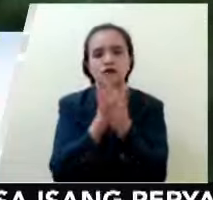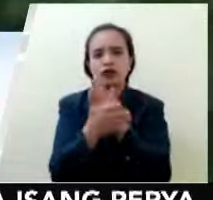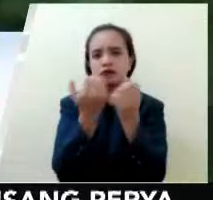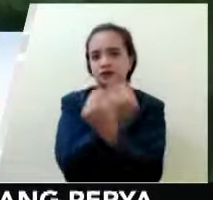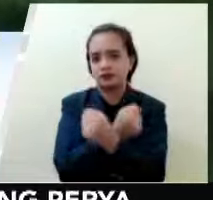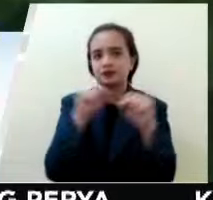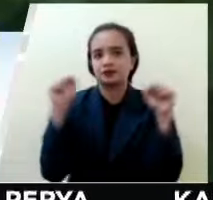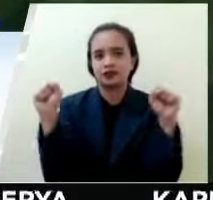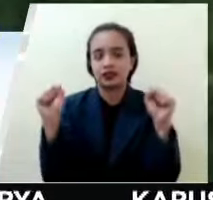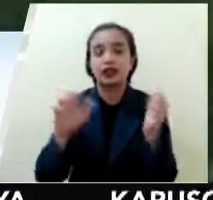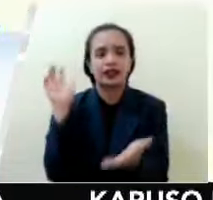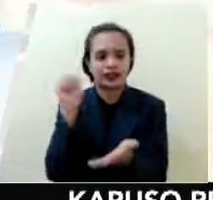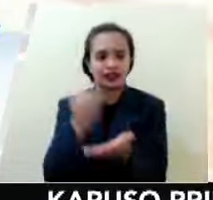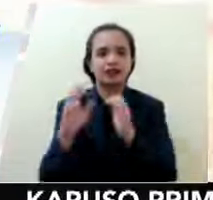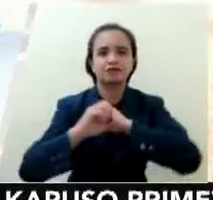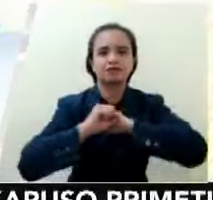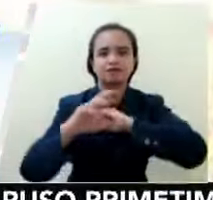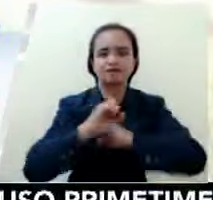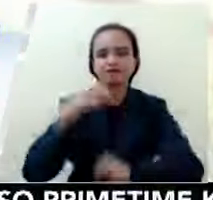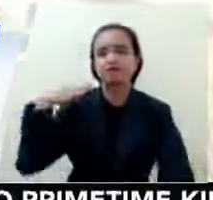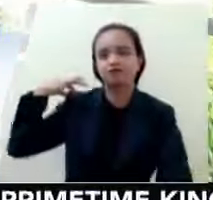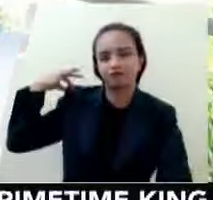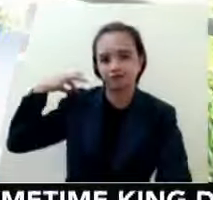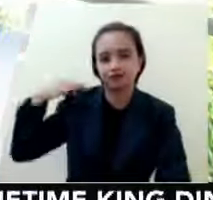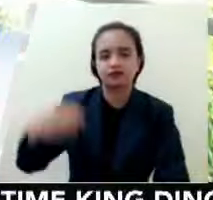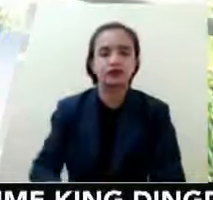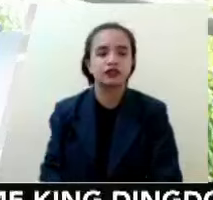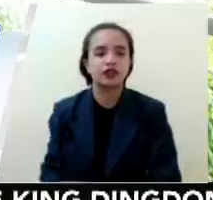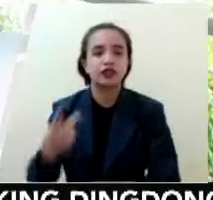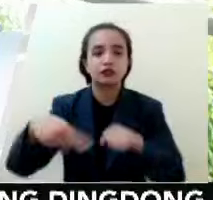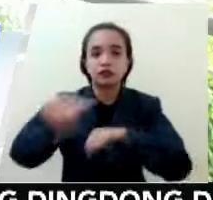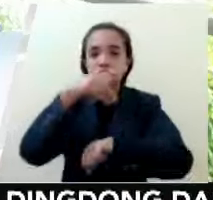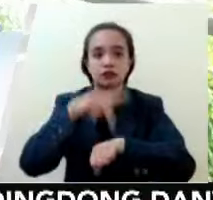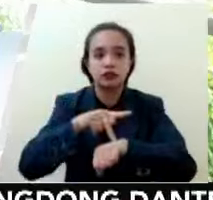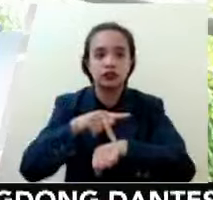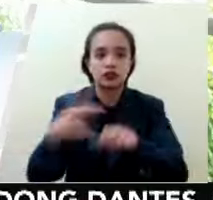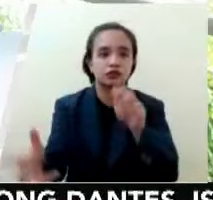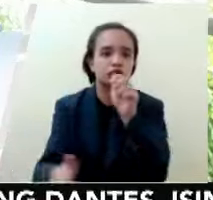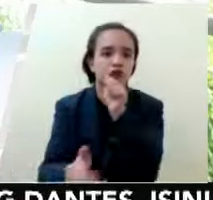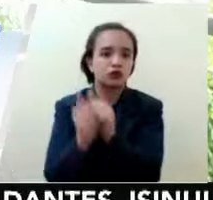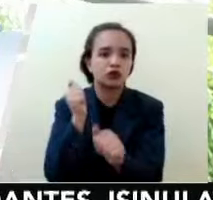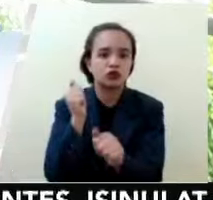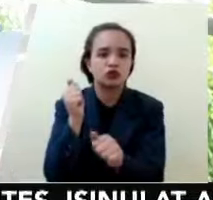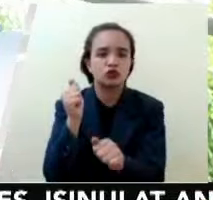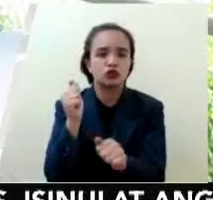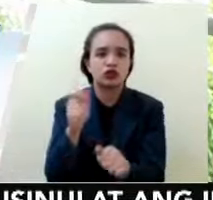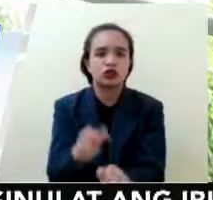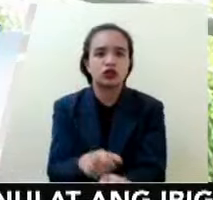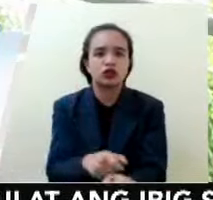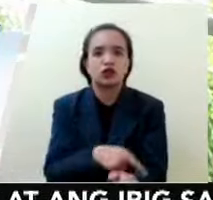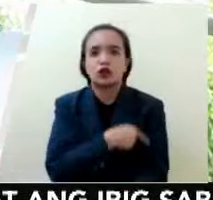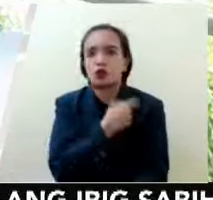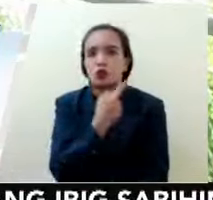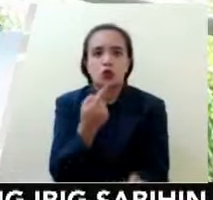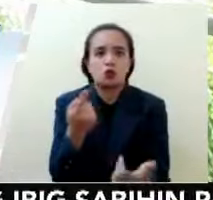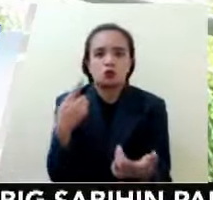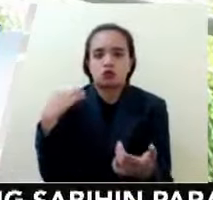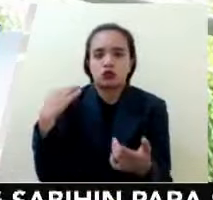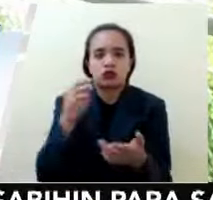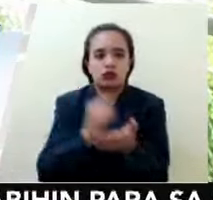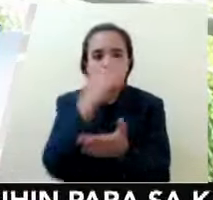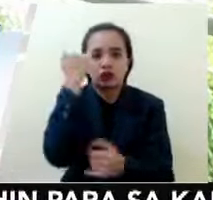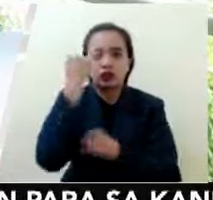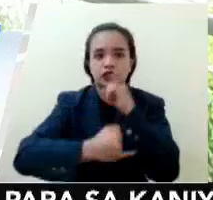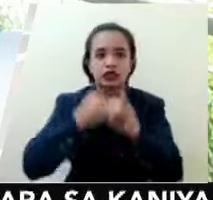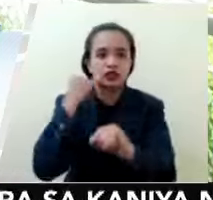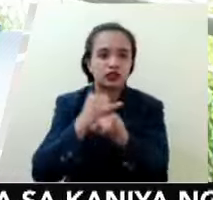advocate of volunteerism. Ang Pilipinas, isa sa may pinakamahabang coastline sa buong mundo combined. Kaya magkakaroon ng International Coastal